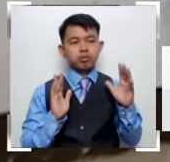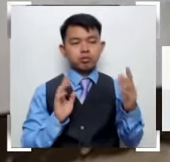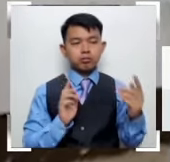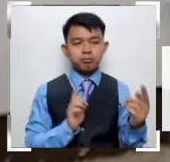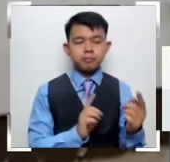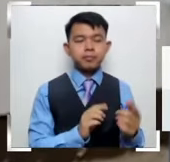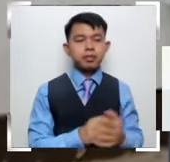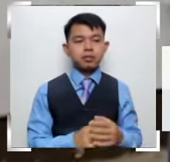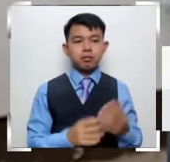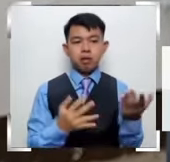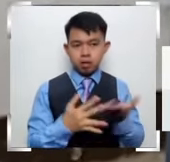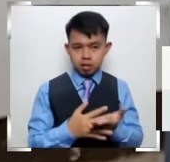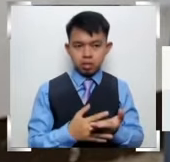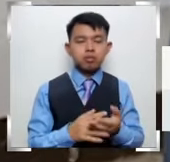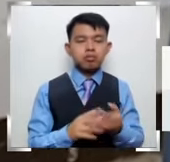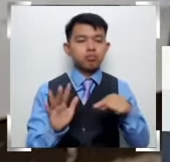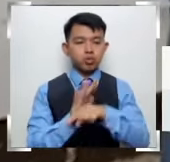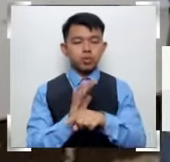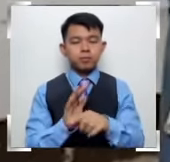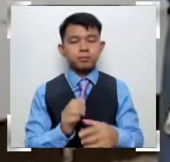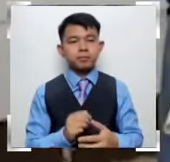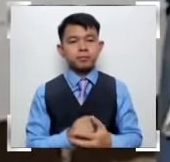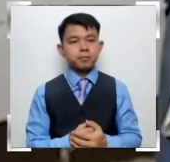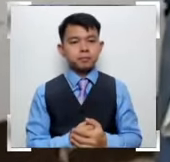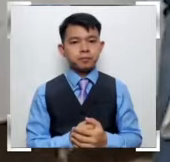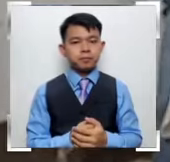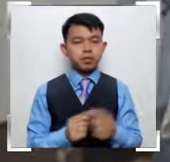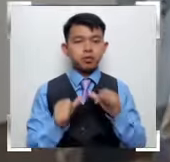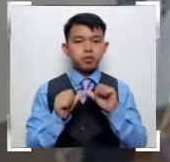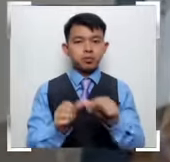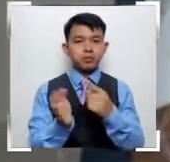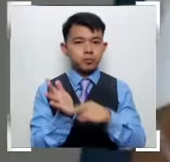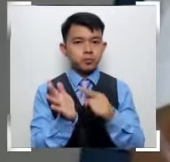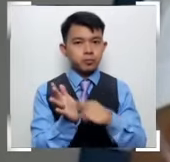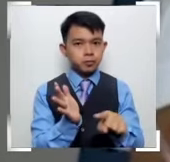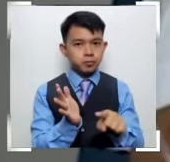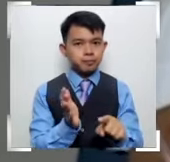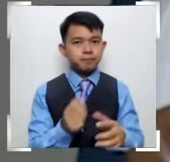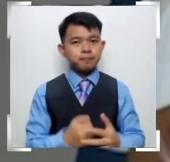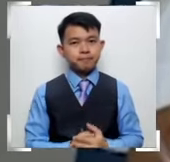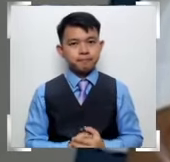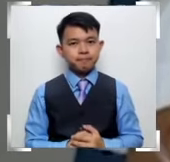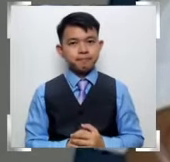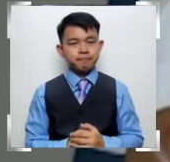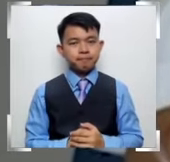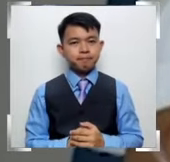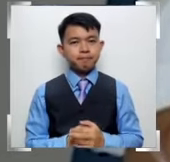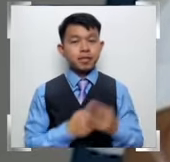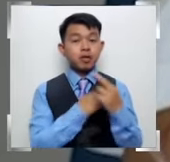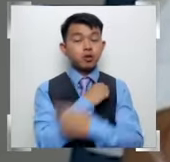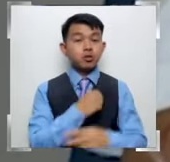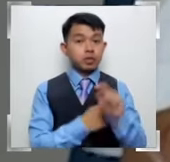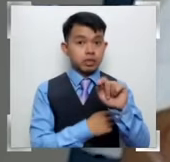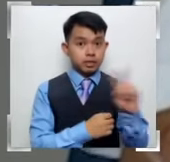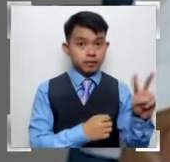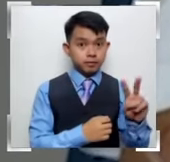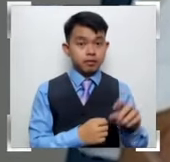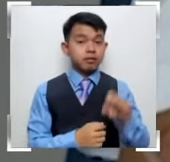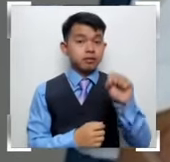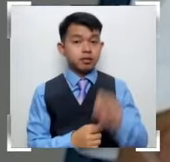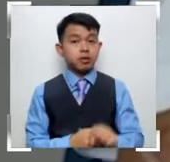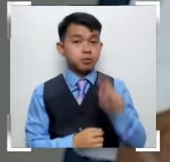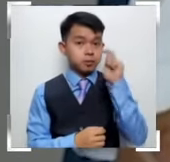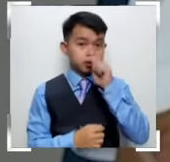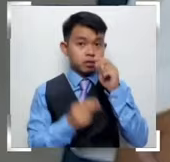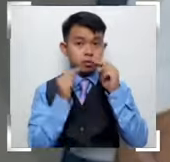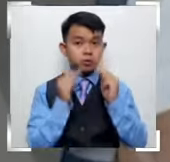Patuloy ang investigasyon sa insidente. Para sa GMA Regional TV, Balitang Southern Tagalog at GMA Integrated News, ako